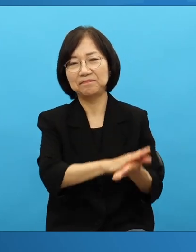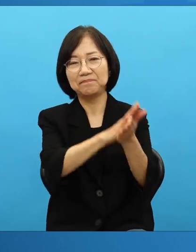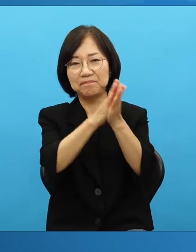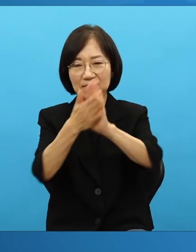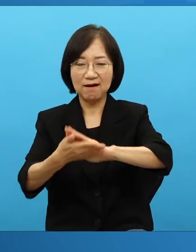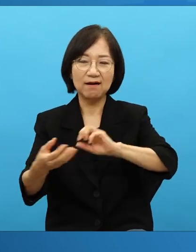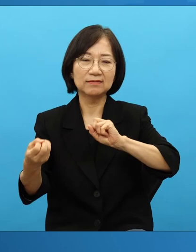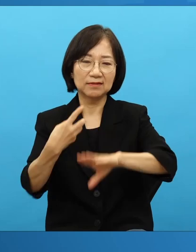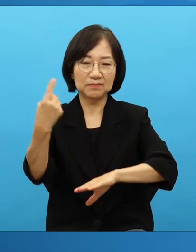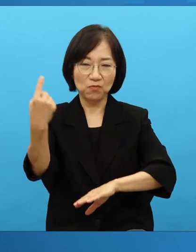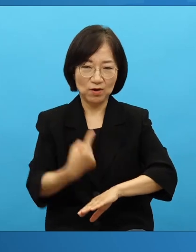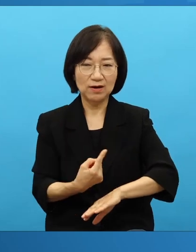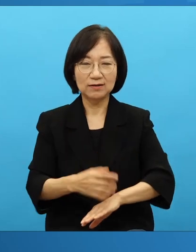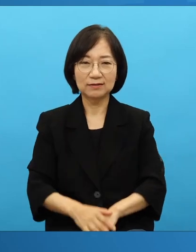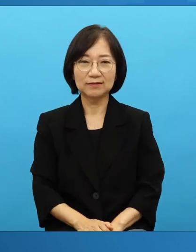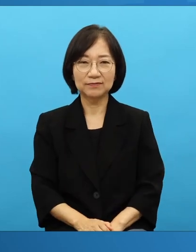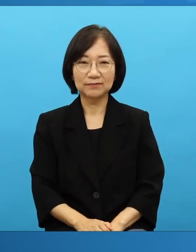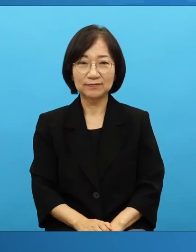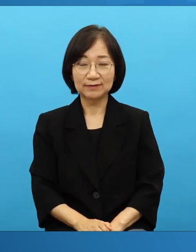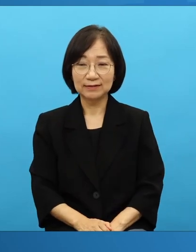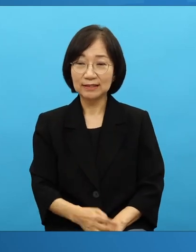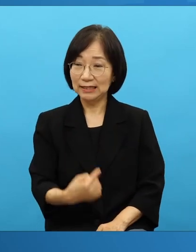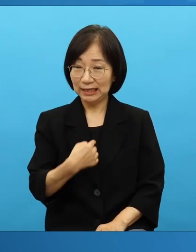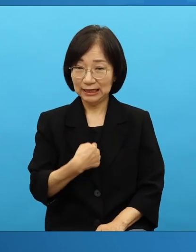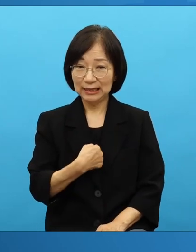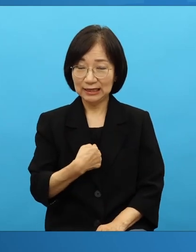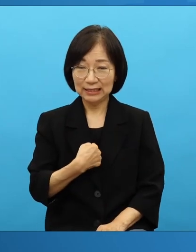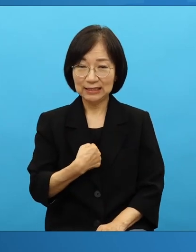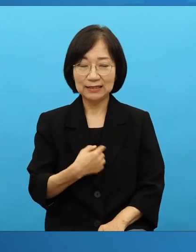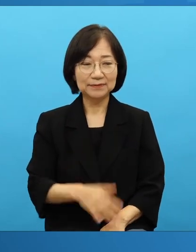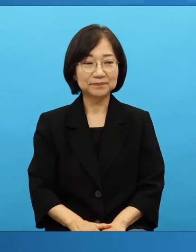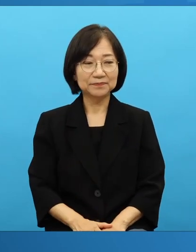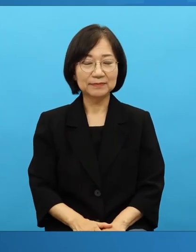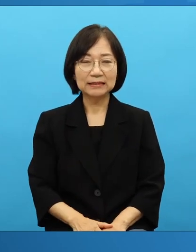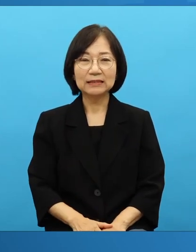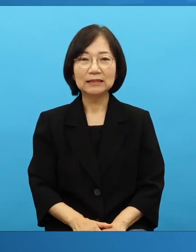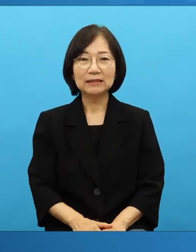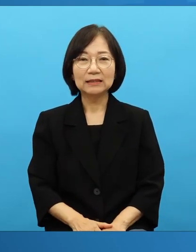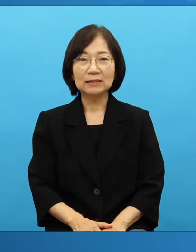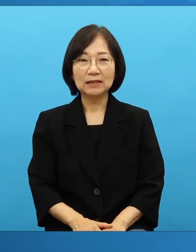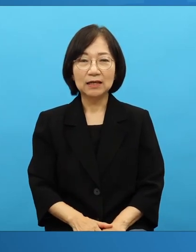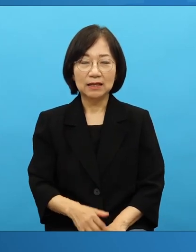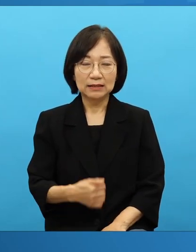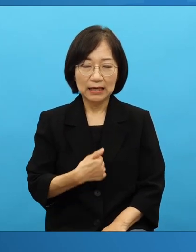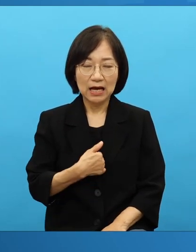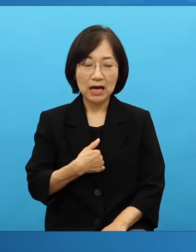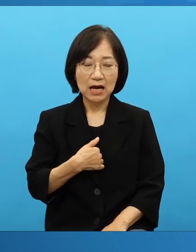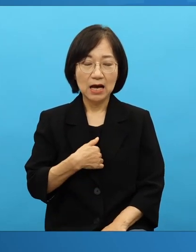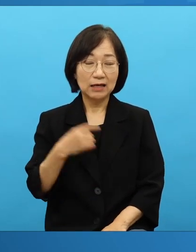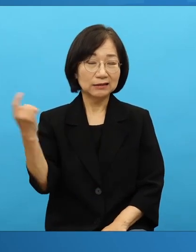我呢就是亲眼见证的证人。 저는 복음을 여러분의 글로 가르치는 게 아니고 보고 말하는 거예요. 너무너무 놀라운 일이에요.